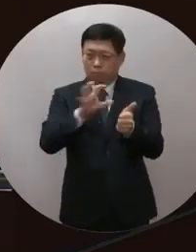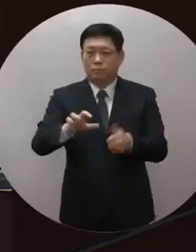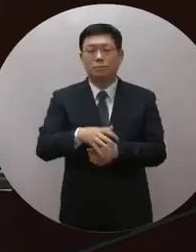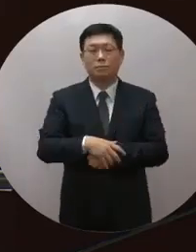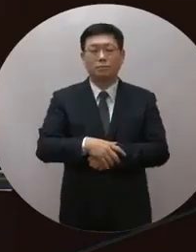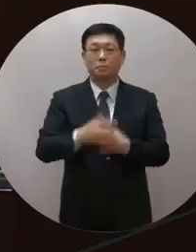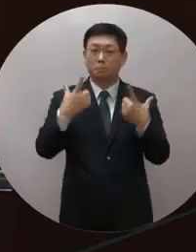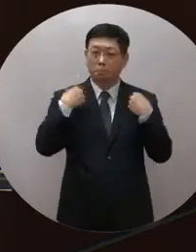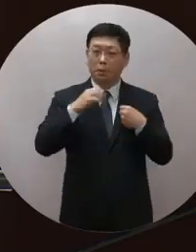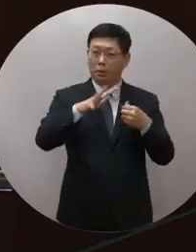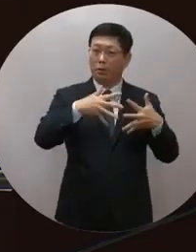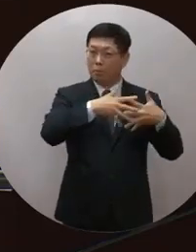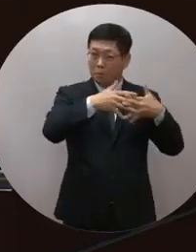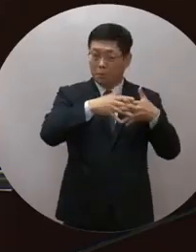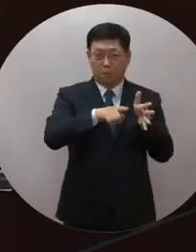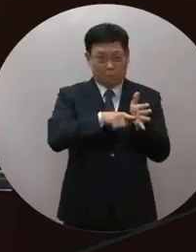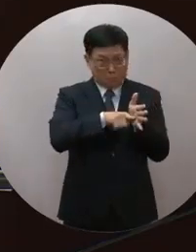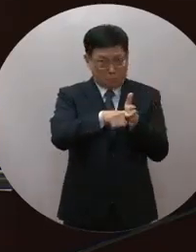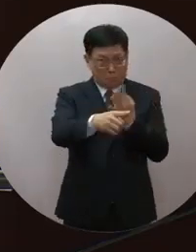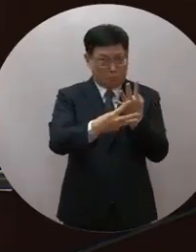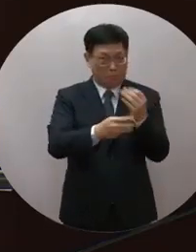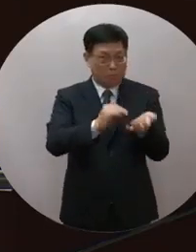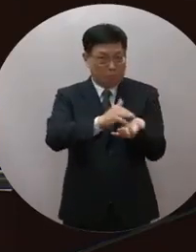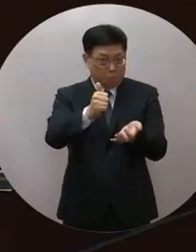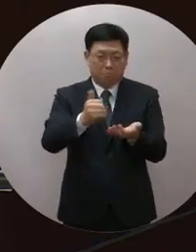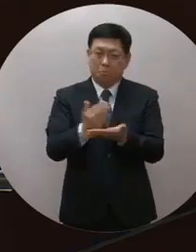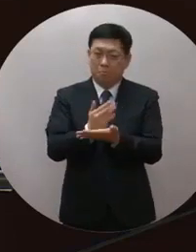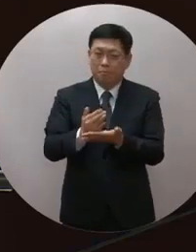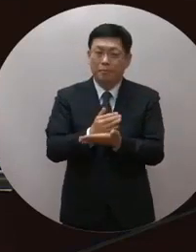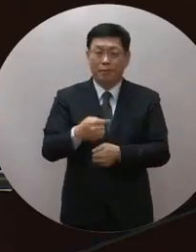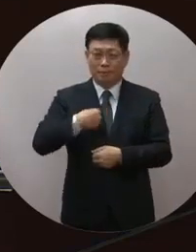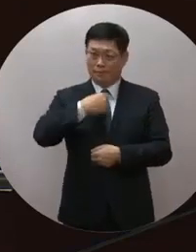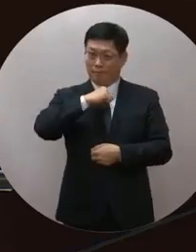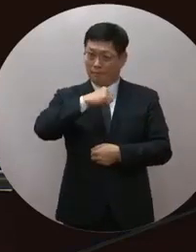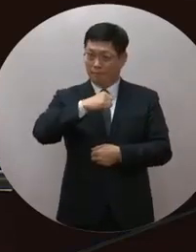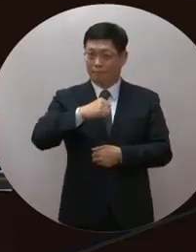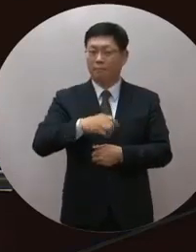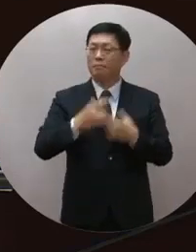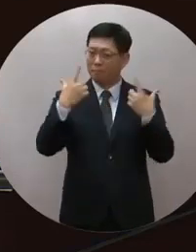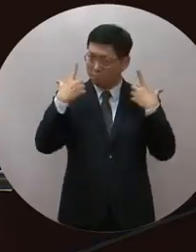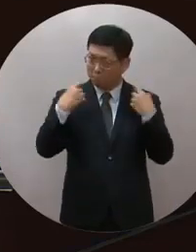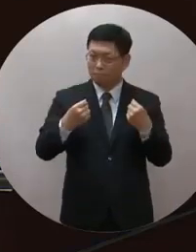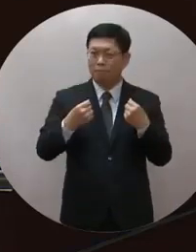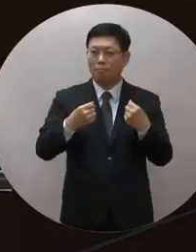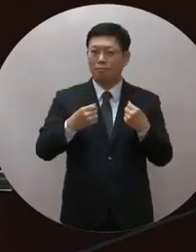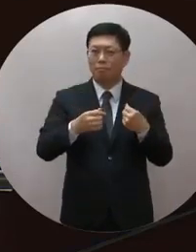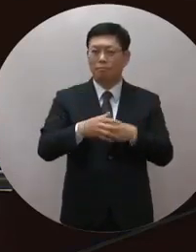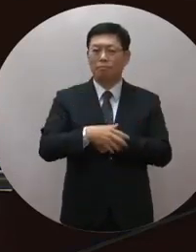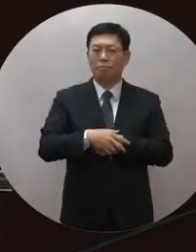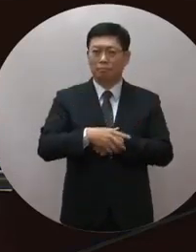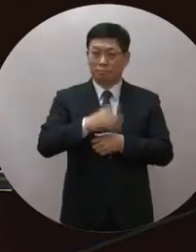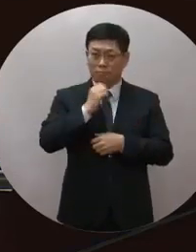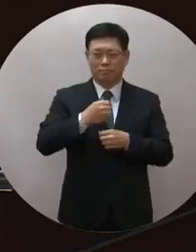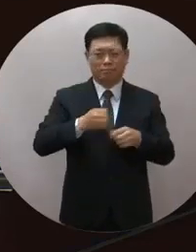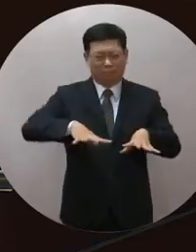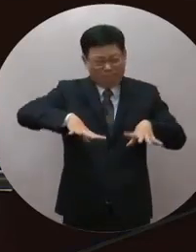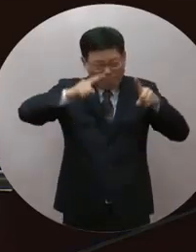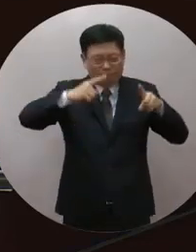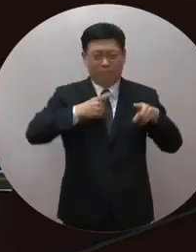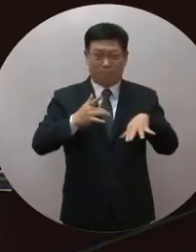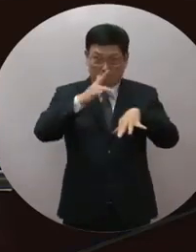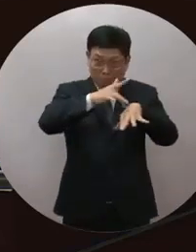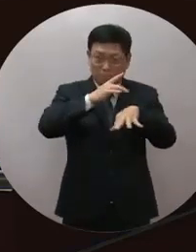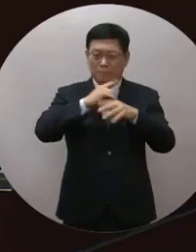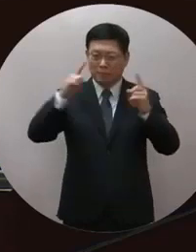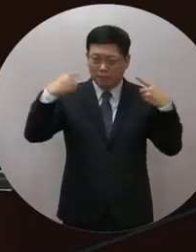来有美国专业医师评论台湾应该是在最前线又往